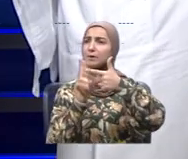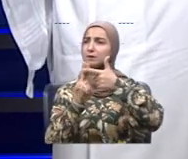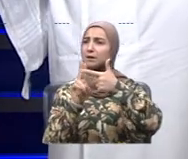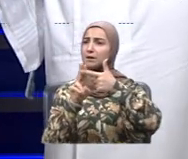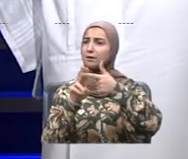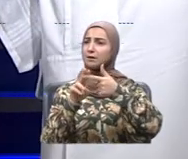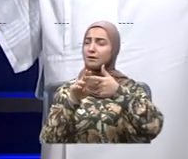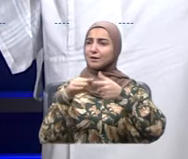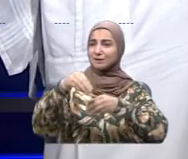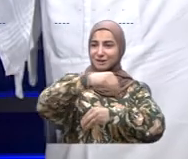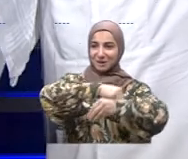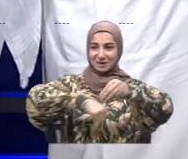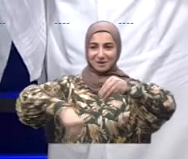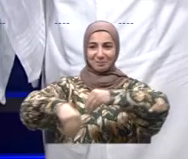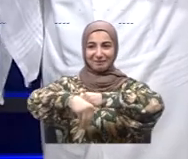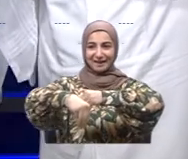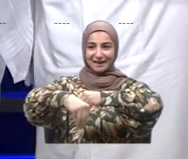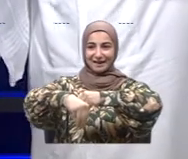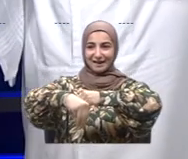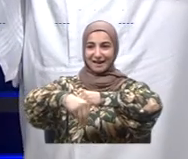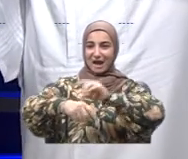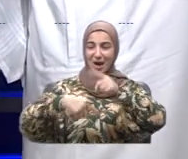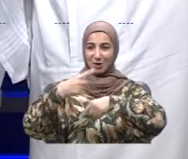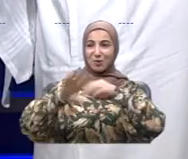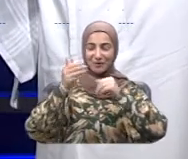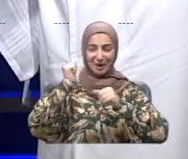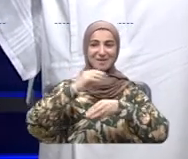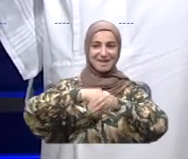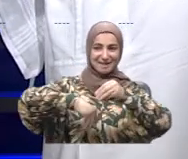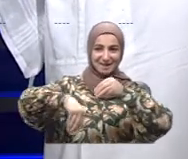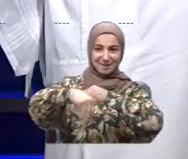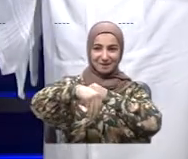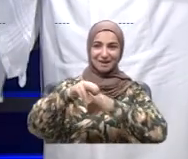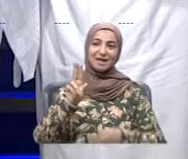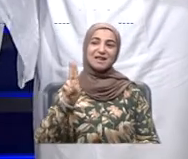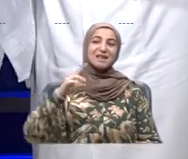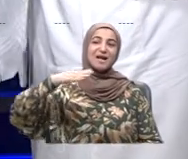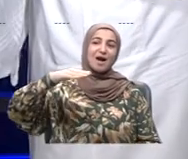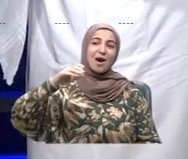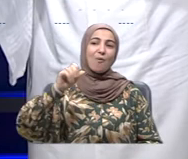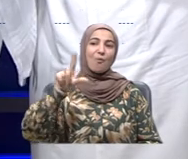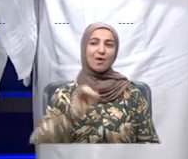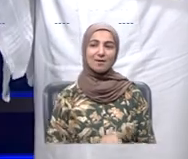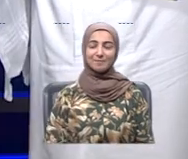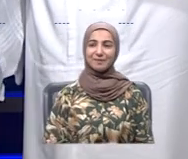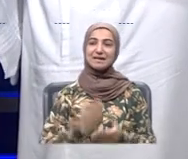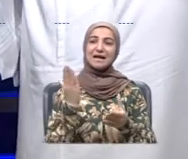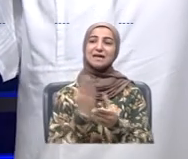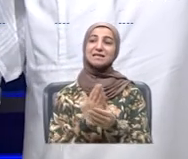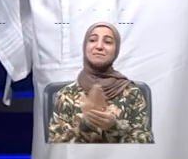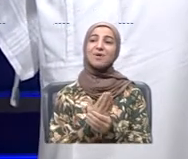التحول الذي نجد فيه أن الكاتب ذكر أسباب العزوف عن